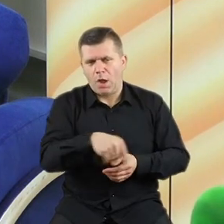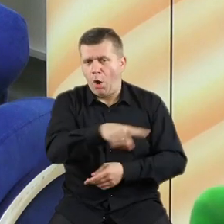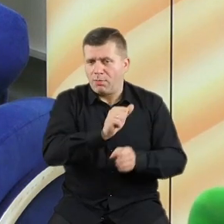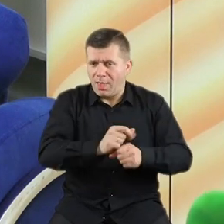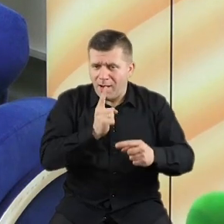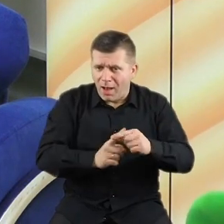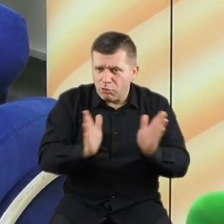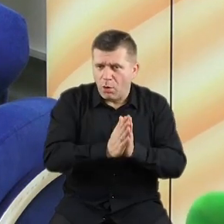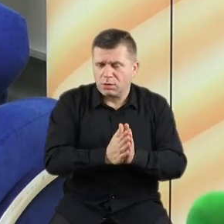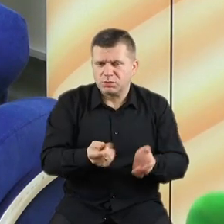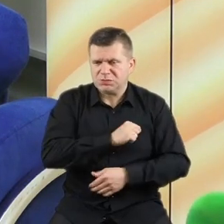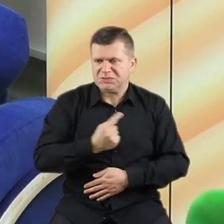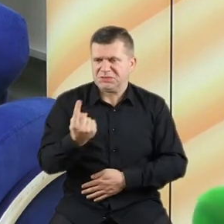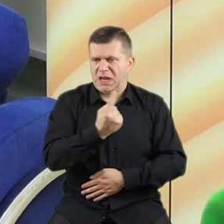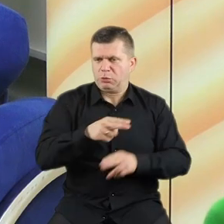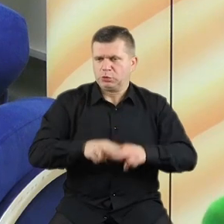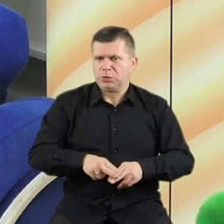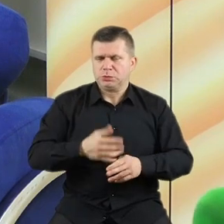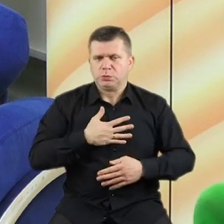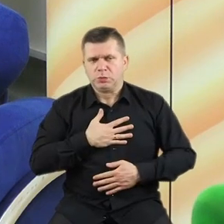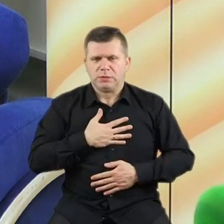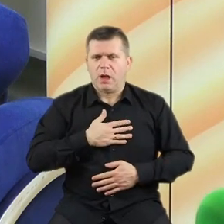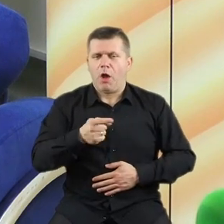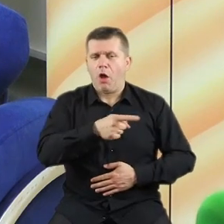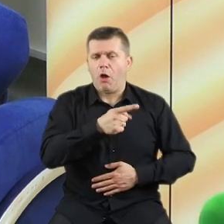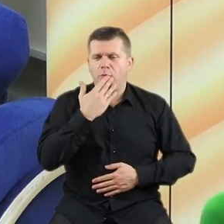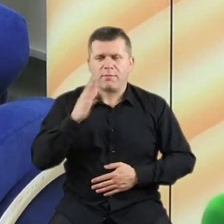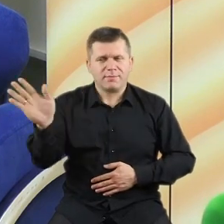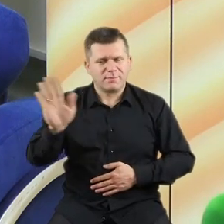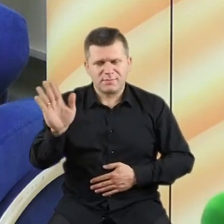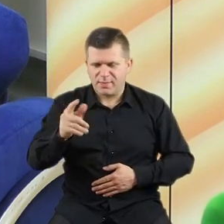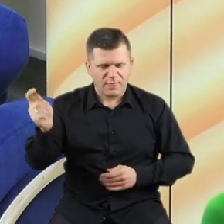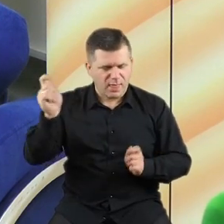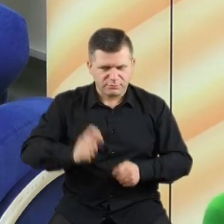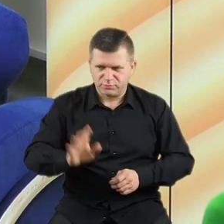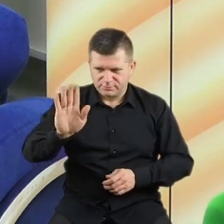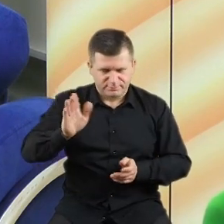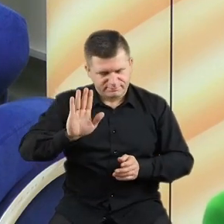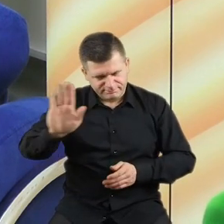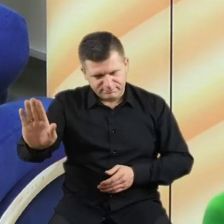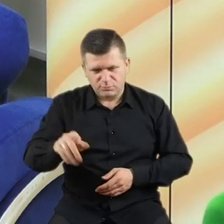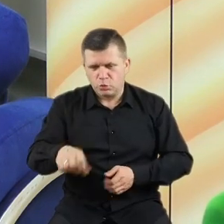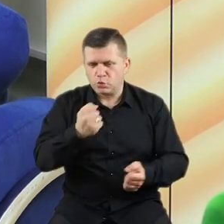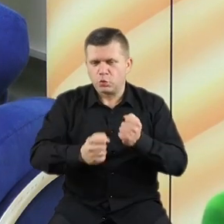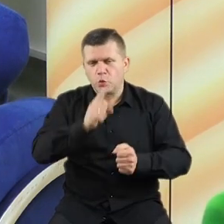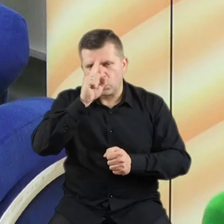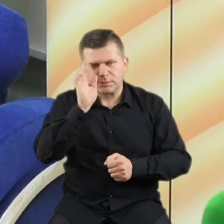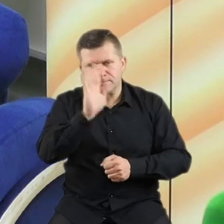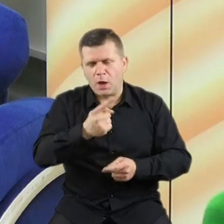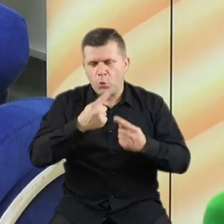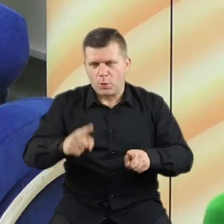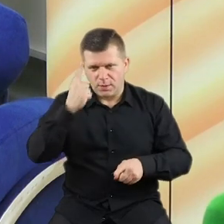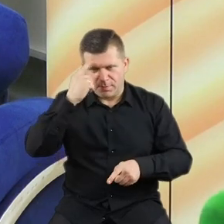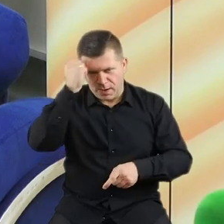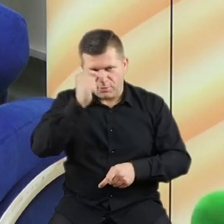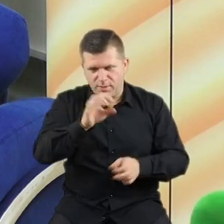pewnie taka pustka i samotność została. A ona powiedziała, nie, niech pani nie przyjeżdża, bo to tylko jeszcze utrudni sprawę. Ona mówi, ludzie mają krótką